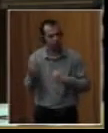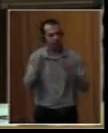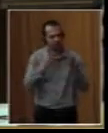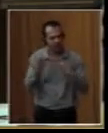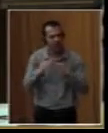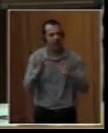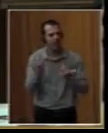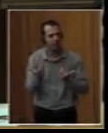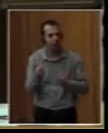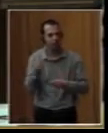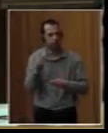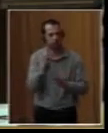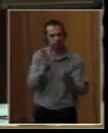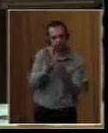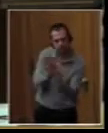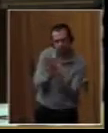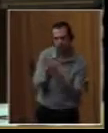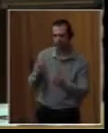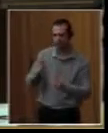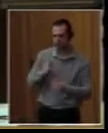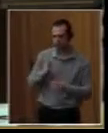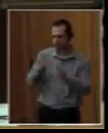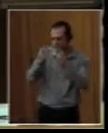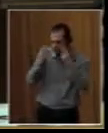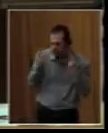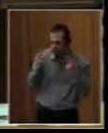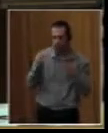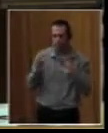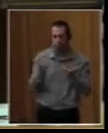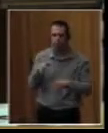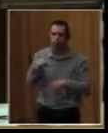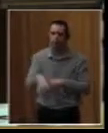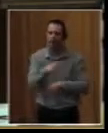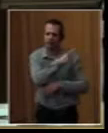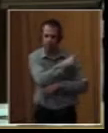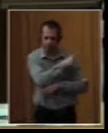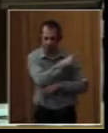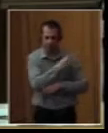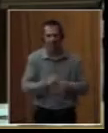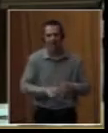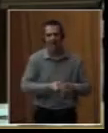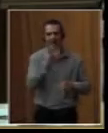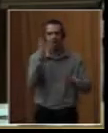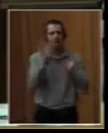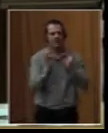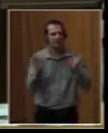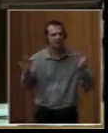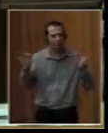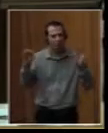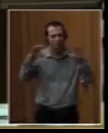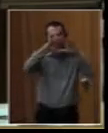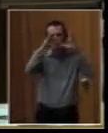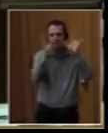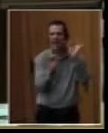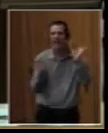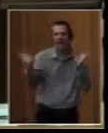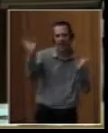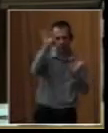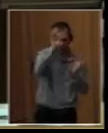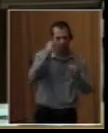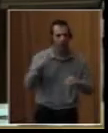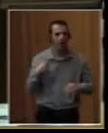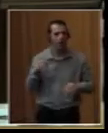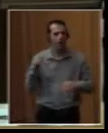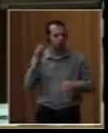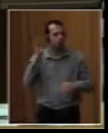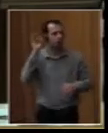σταθμών. Τελειώνοντας, θα ήθελα να αναφέρω ότι στο νέο μας ψηφιακό πλανητάριο κάνουμε μια μεγάλη προσπάθεια για να μπορέσουμε, αυτό